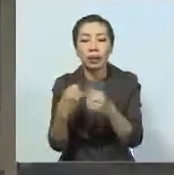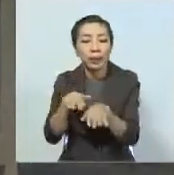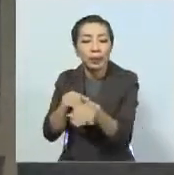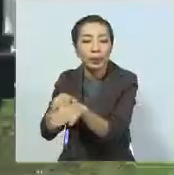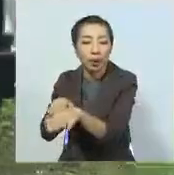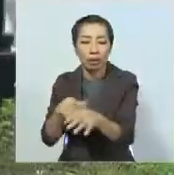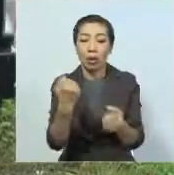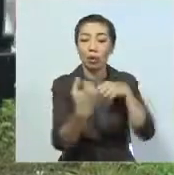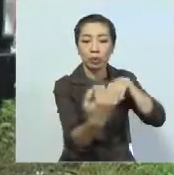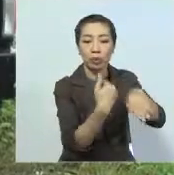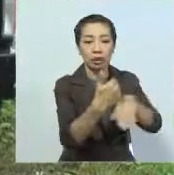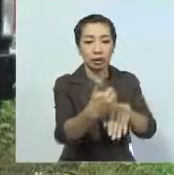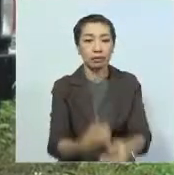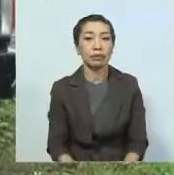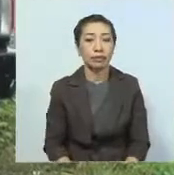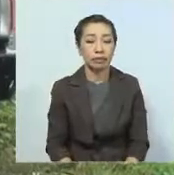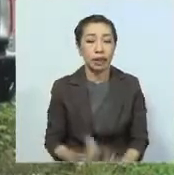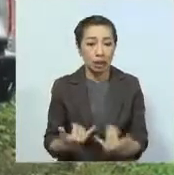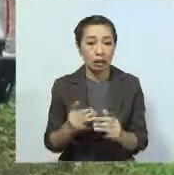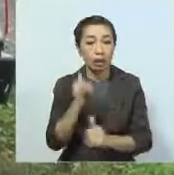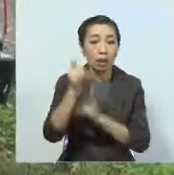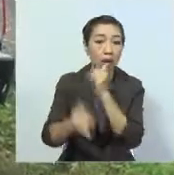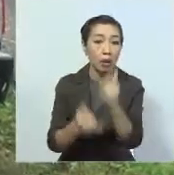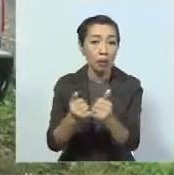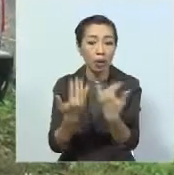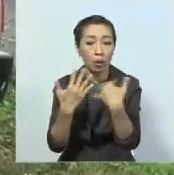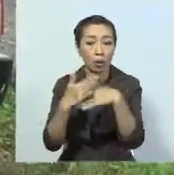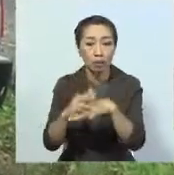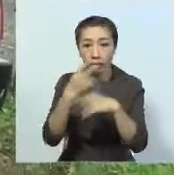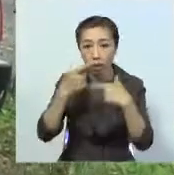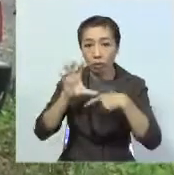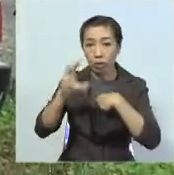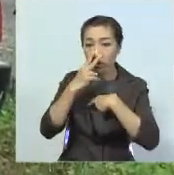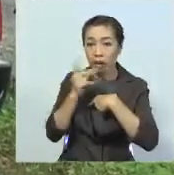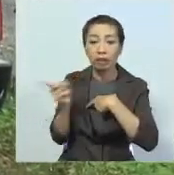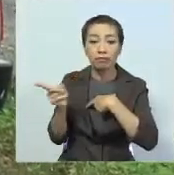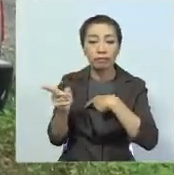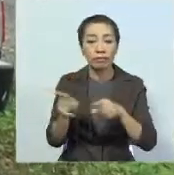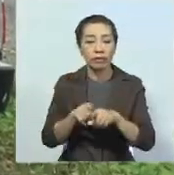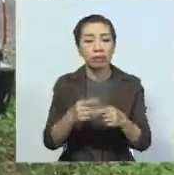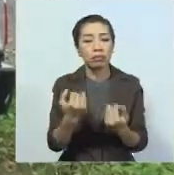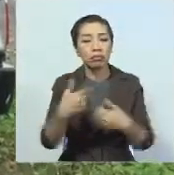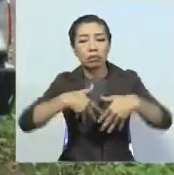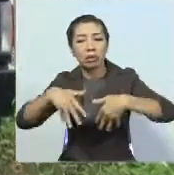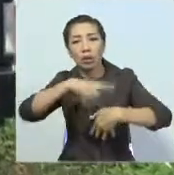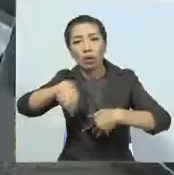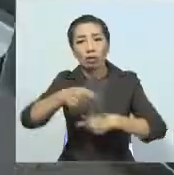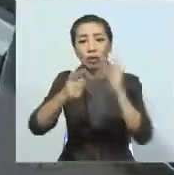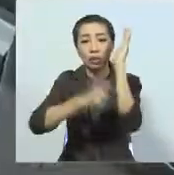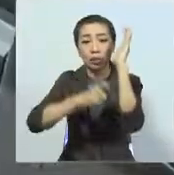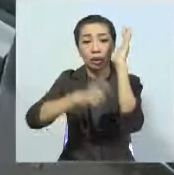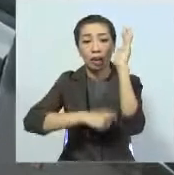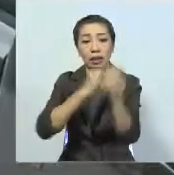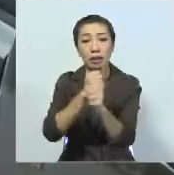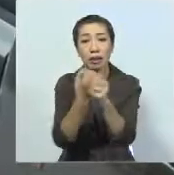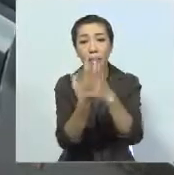นผู้ใช้รถใช้ถนนโดยการรวมตัวกันค่ะบรรยากาศเป็นอย่างที่คุณผู้ชมเห็นเลยนะคะก็จะมีพี่น้องเกษตรกรชาวส